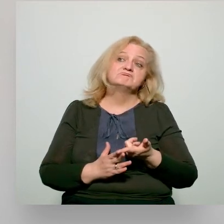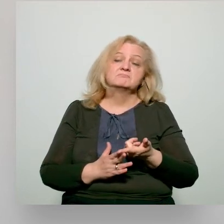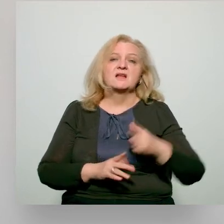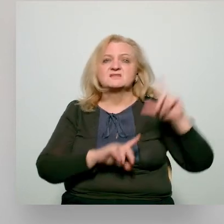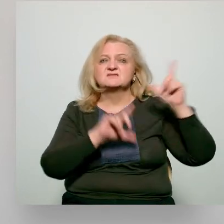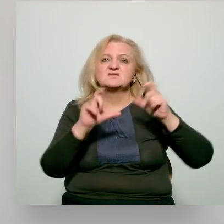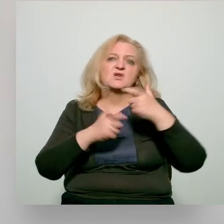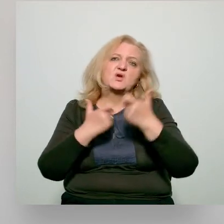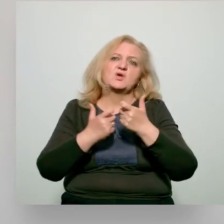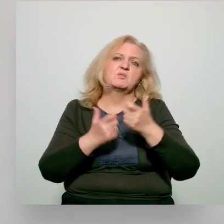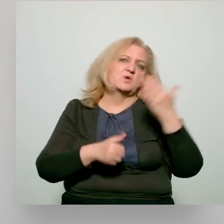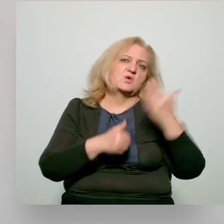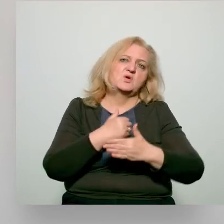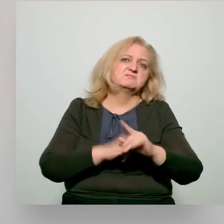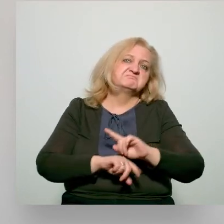szukać,